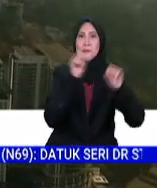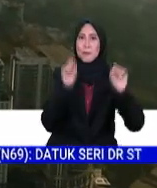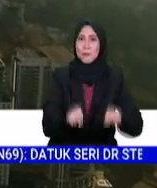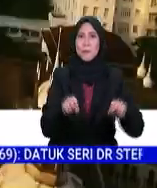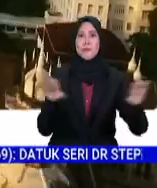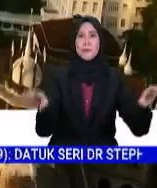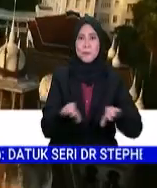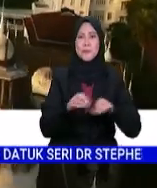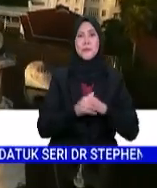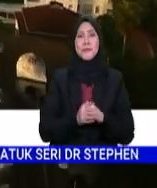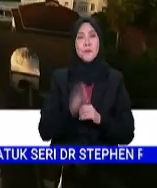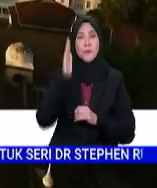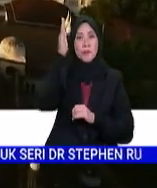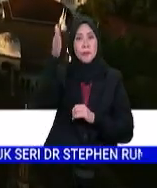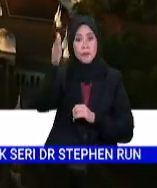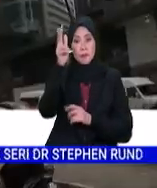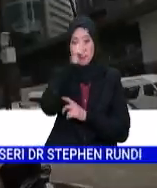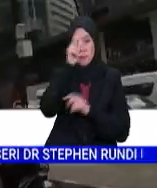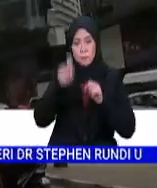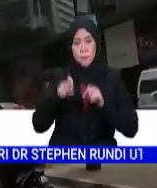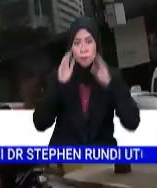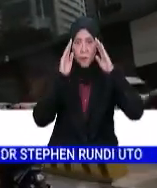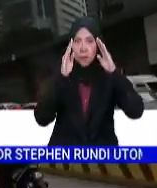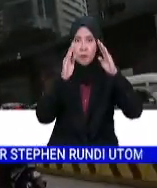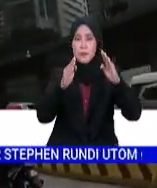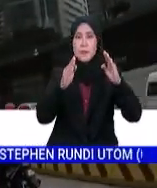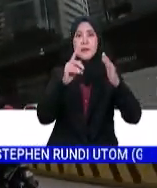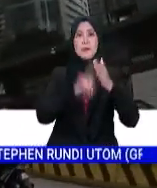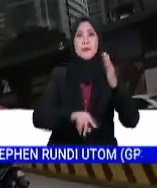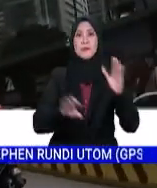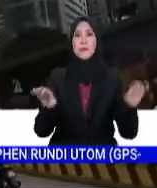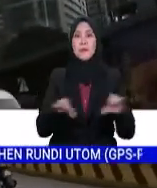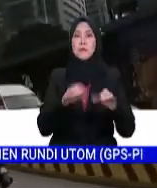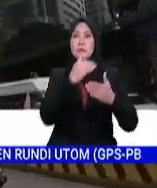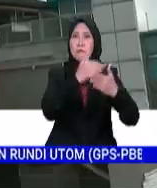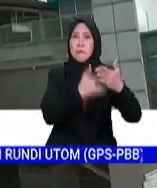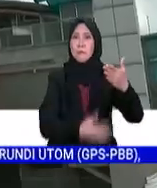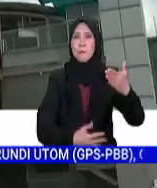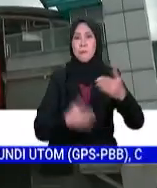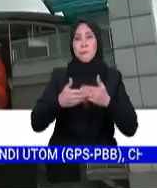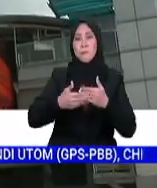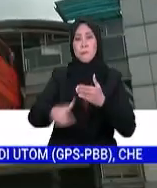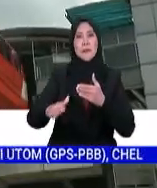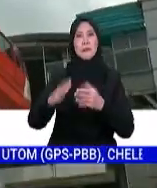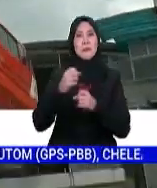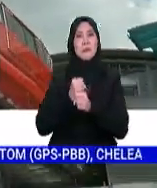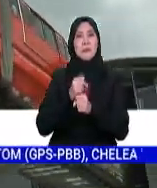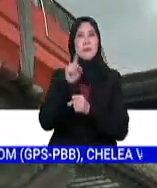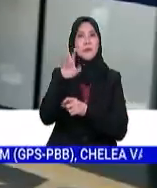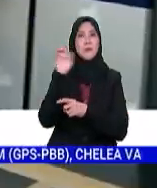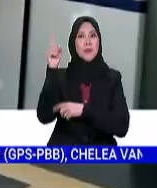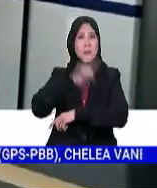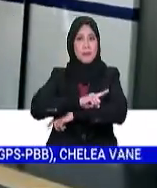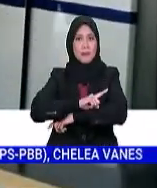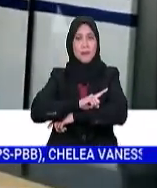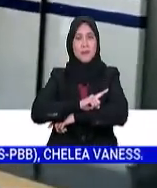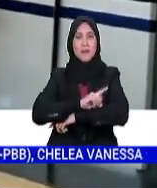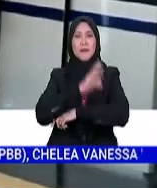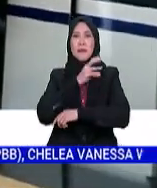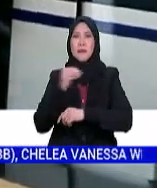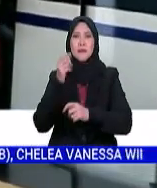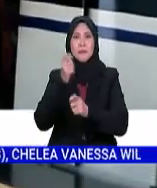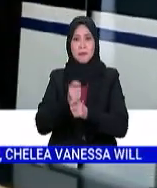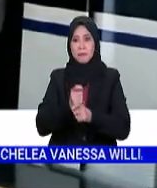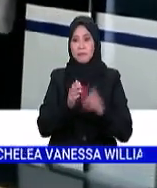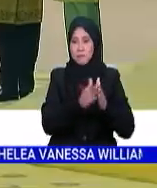ke hadapan, kerajaan perlu fokus kepada pengisian dalam pelaksanaan pelan pasca pencapaian 100 hari dengan menetapkan